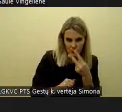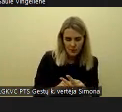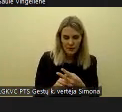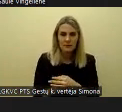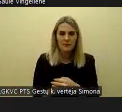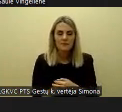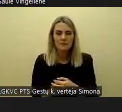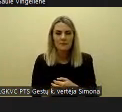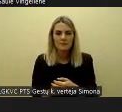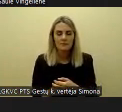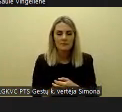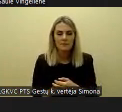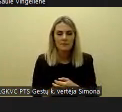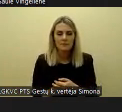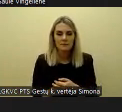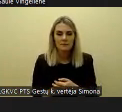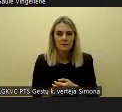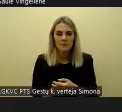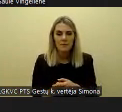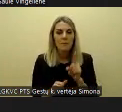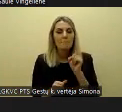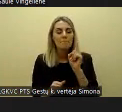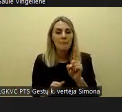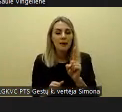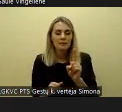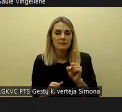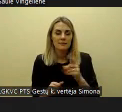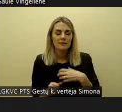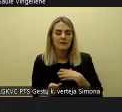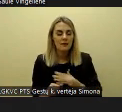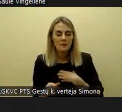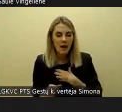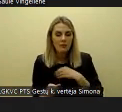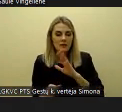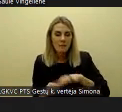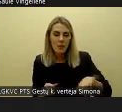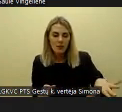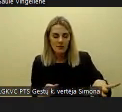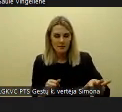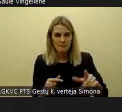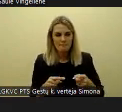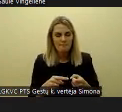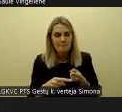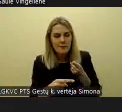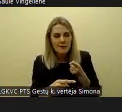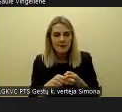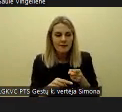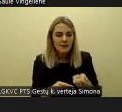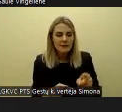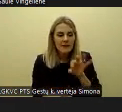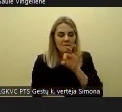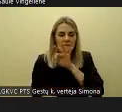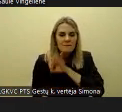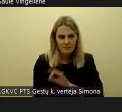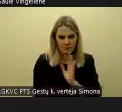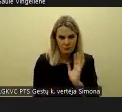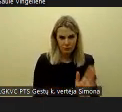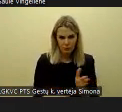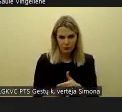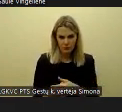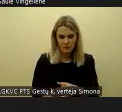svarbiausia suteikti mokinių mokymuisi pridėtinę vertę, kad tas mokymasis būtų efektyvesnis,